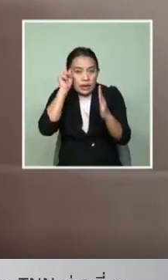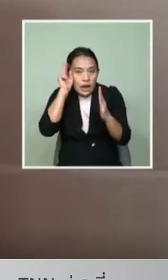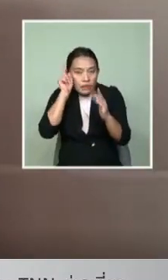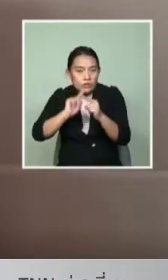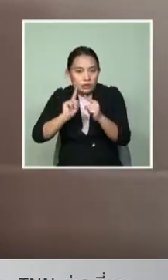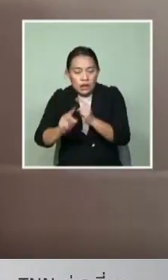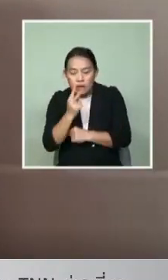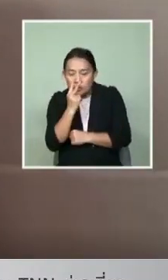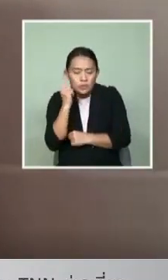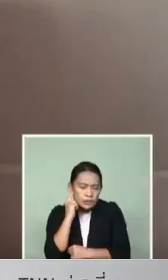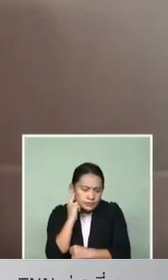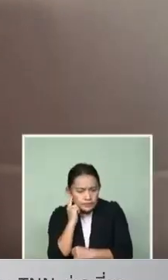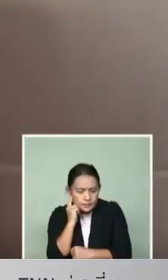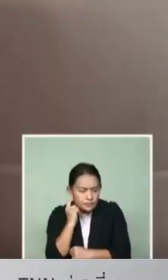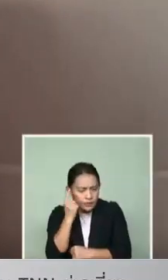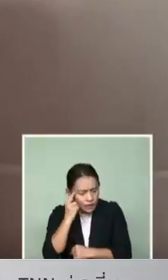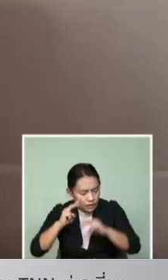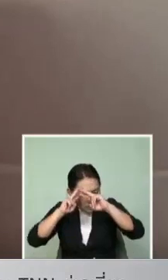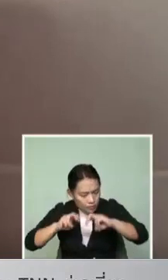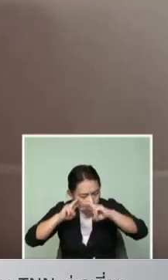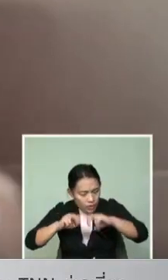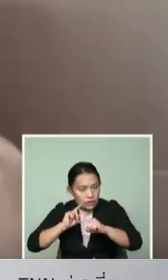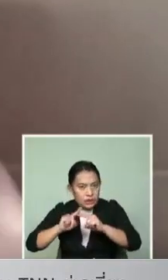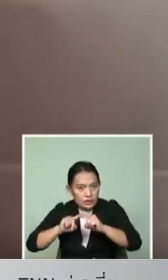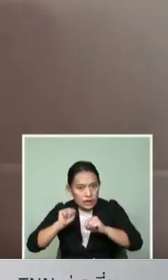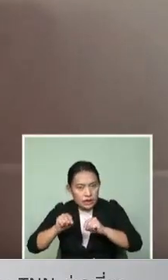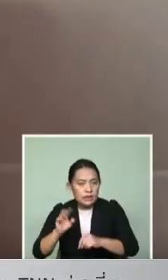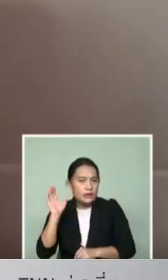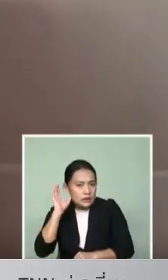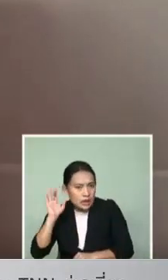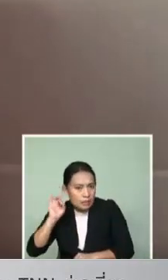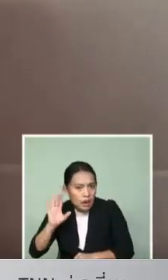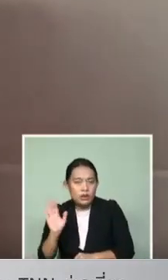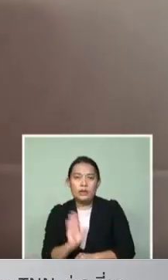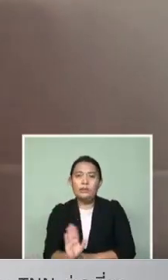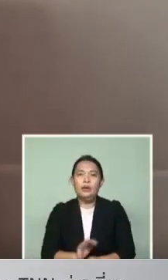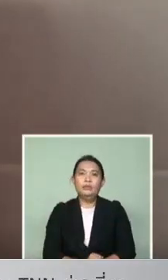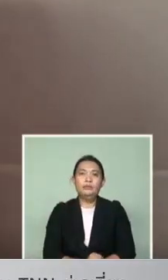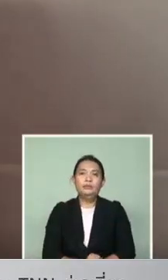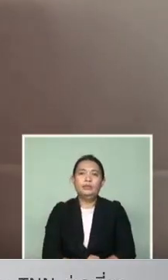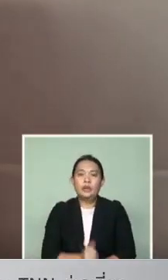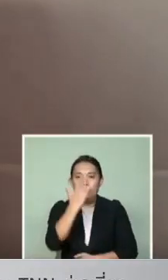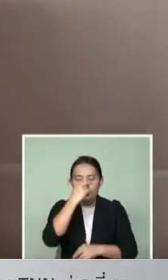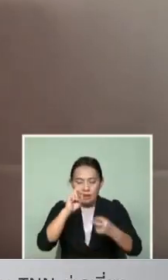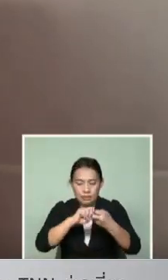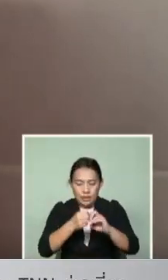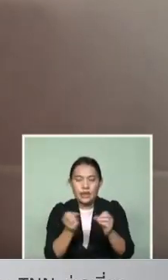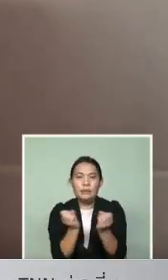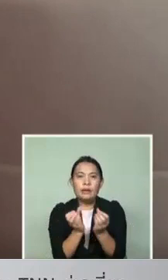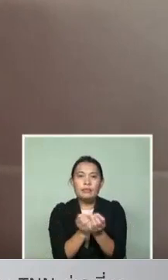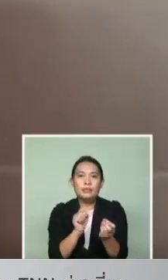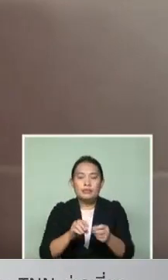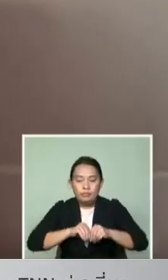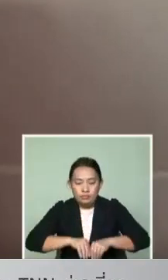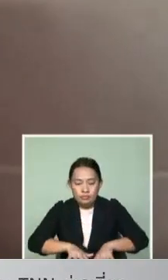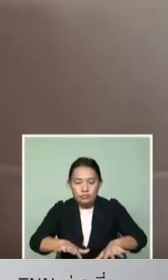จะรับฟังแล้วก็พิจารณาหลายๆฝ่ายนะคะแต่ว่าอย่าเพิ่งเชื่อไปในทันทีค่ะเพราะว่าไม่งั้นก็จะส่งผลกระทบนะคะต่อการระบาดในวงก